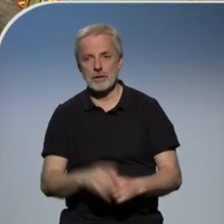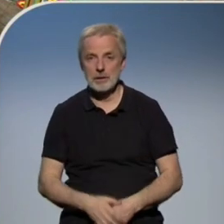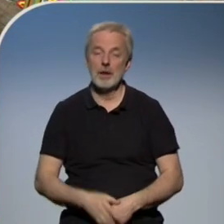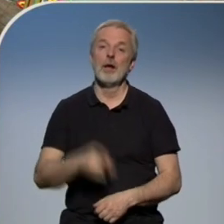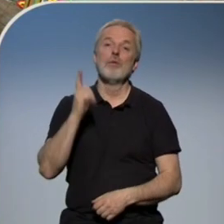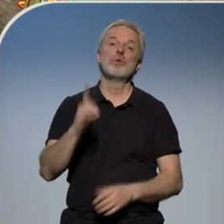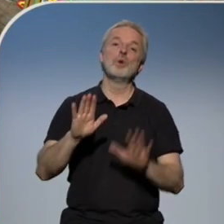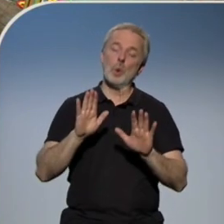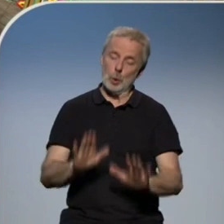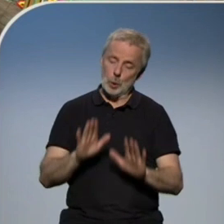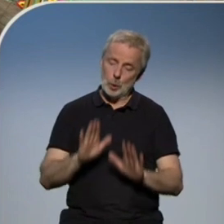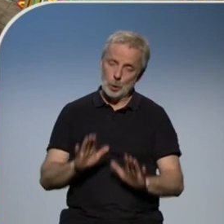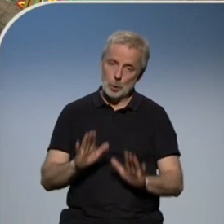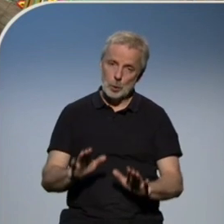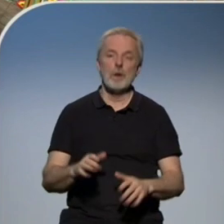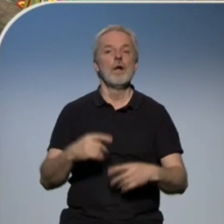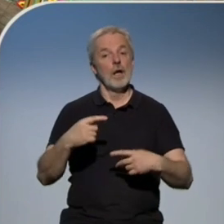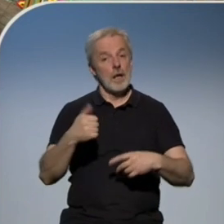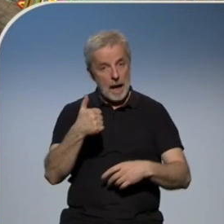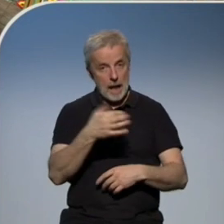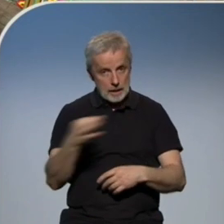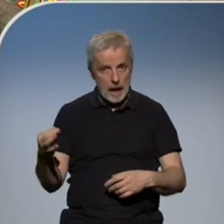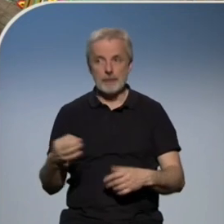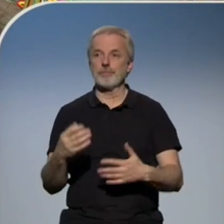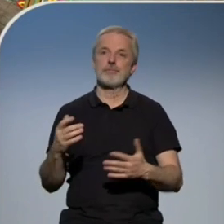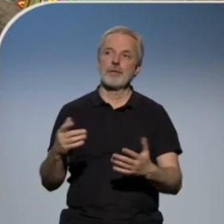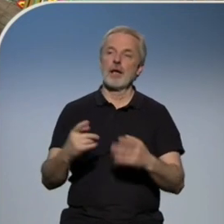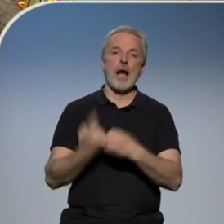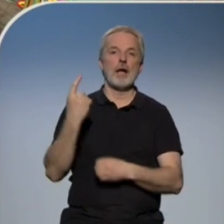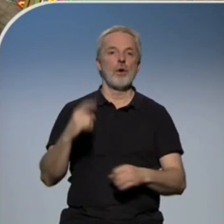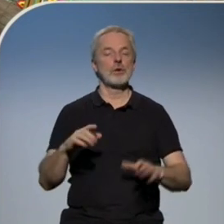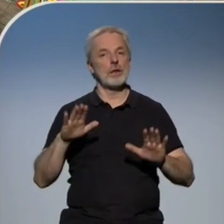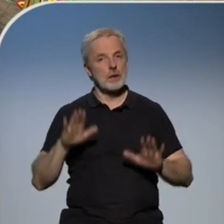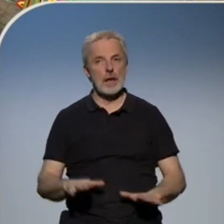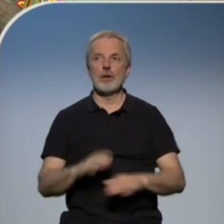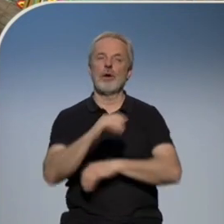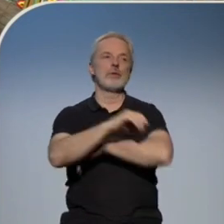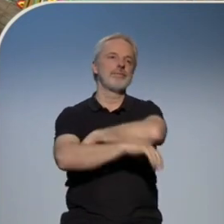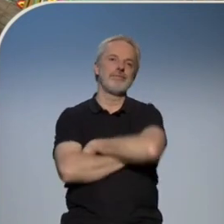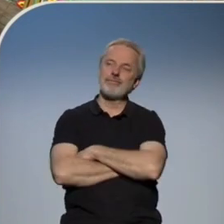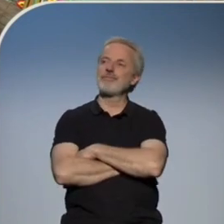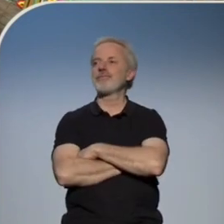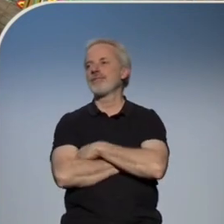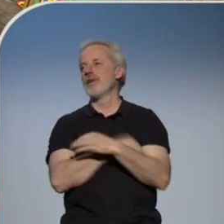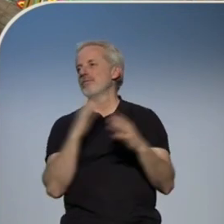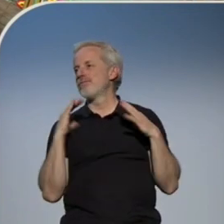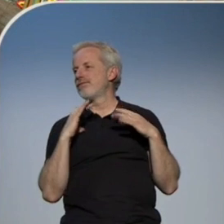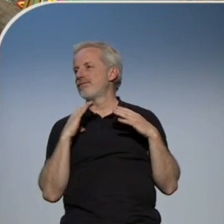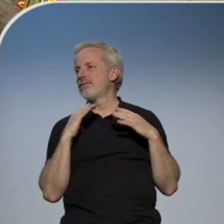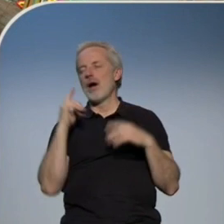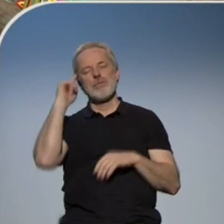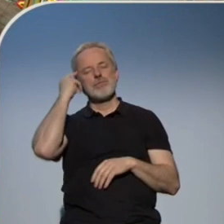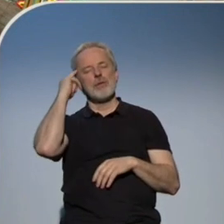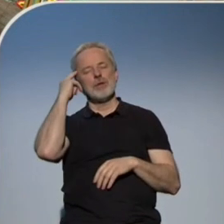se přes den, podívat se na to, co žiju, jak se v tom cítím, co říká moje tělo, opravdu si sednu a říct si, je mi teďkom dobře, nemám v sobě napětí,